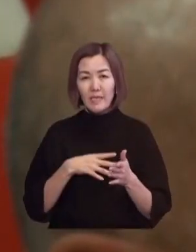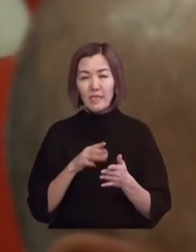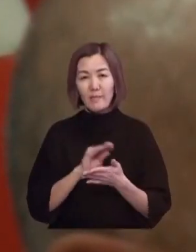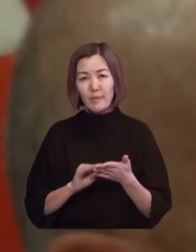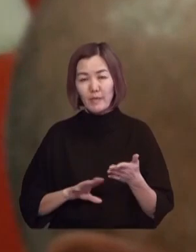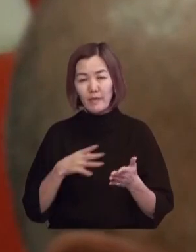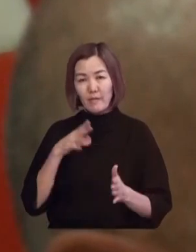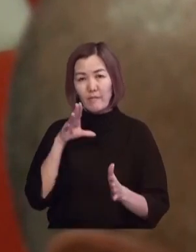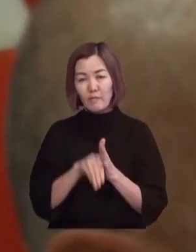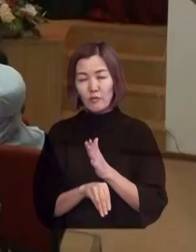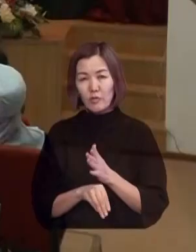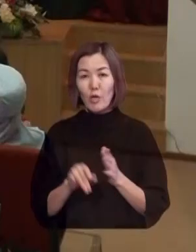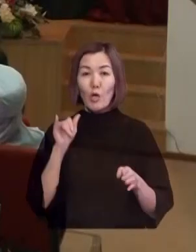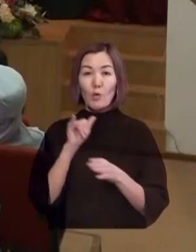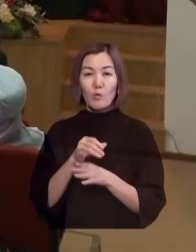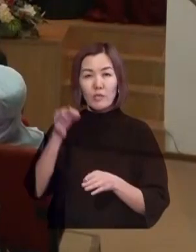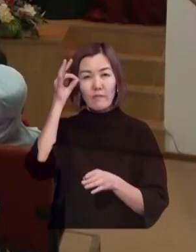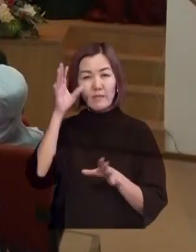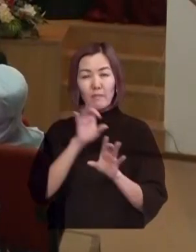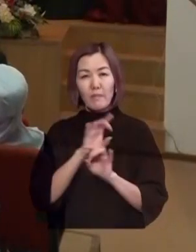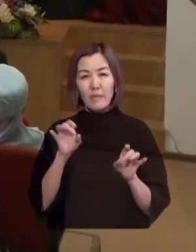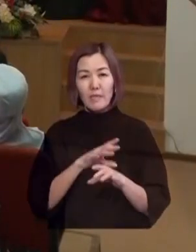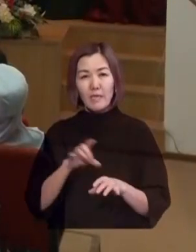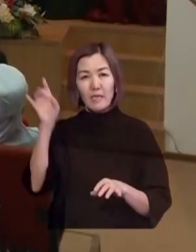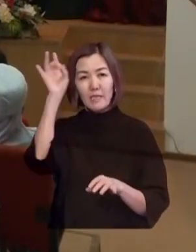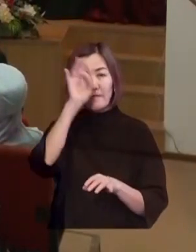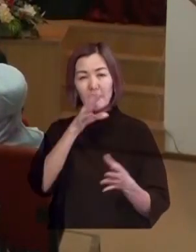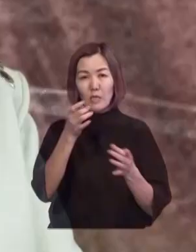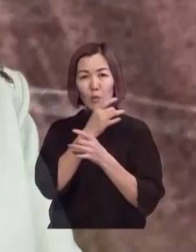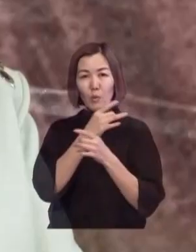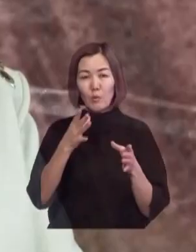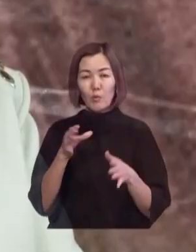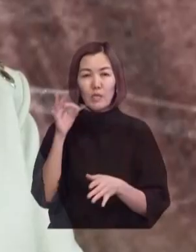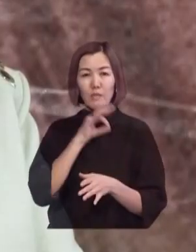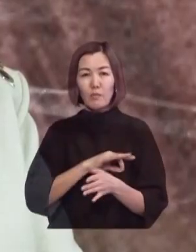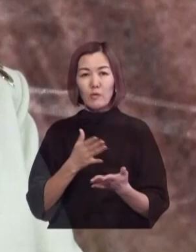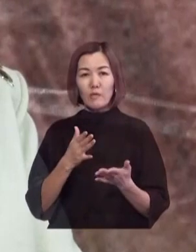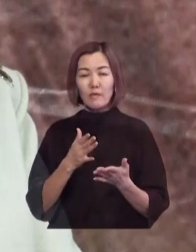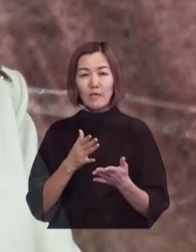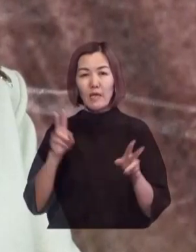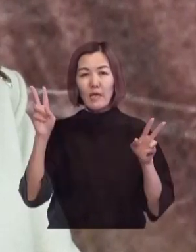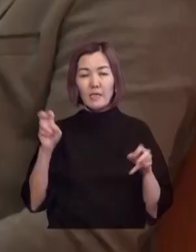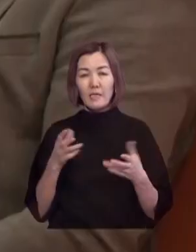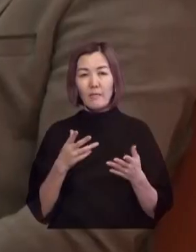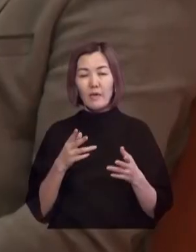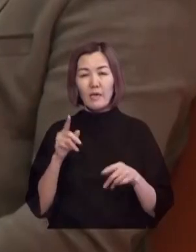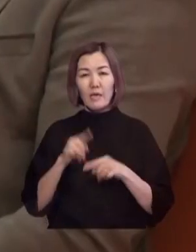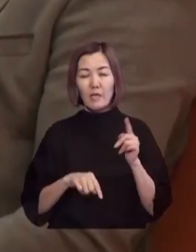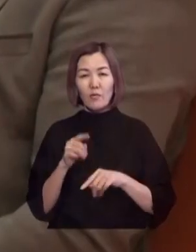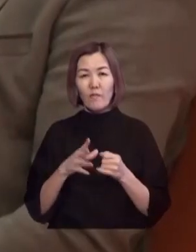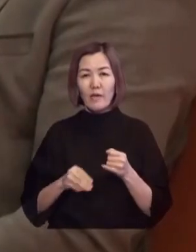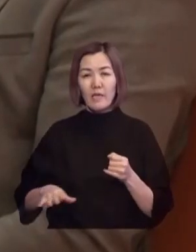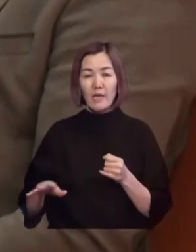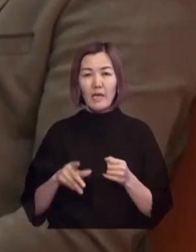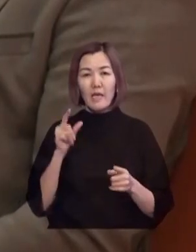вечере гости делились не только воспоминаниями. Известные деятели культуры исполнили песни на тему страны и родного края, написанные